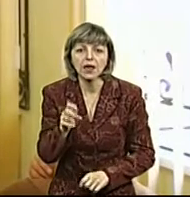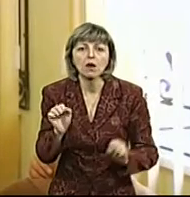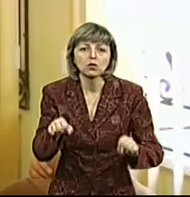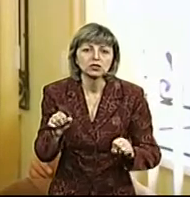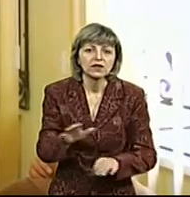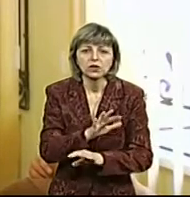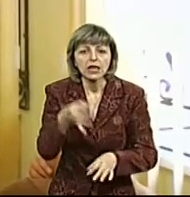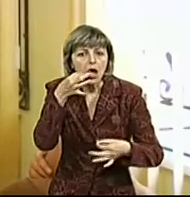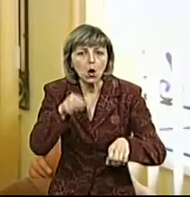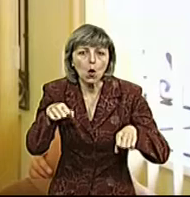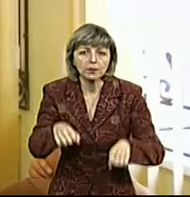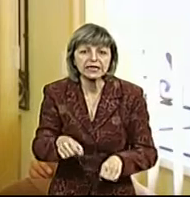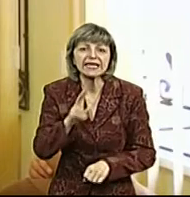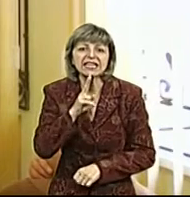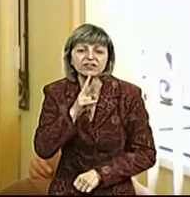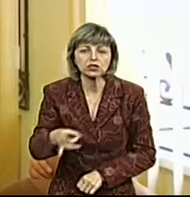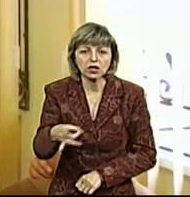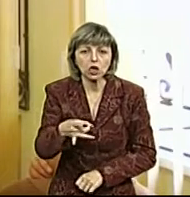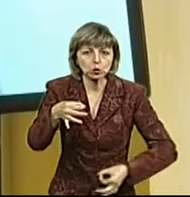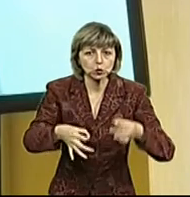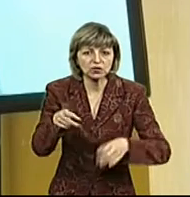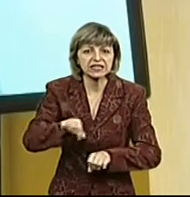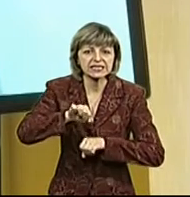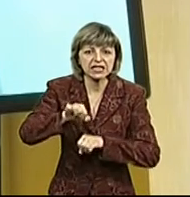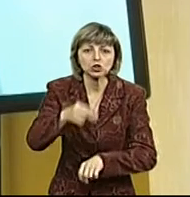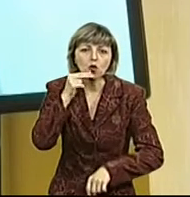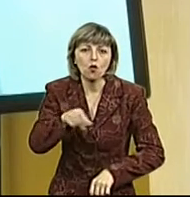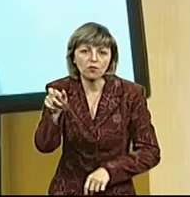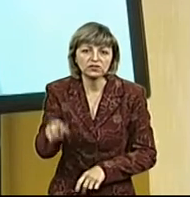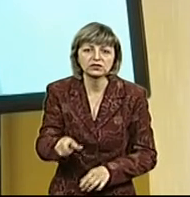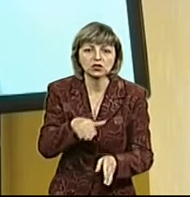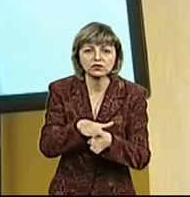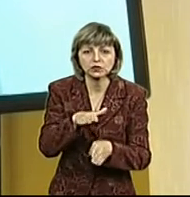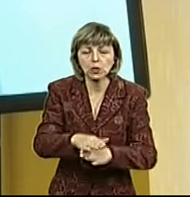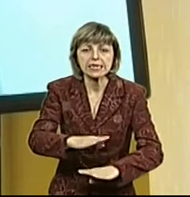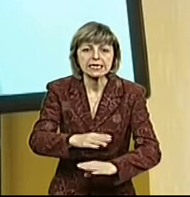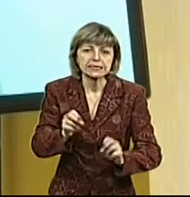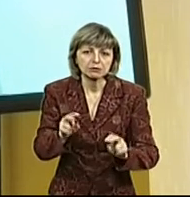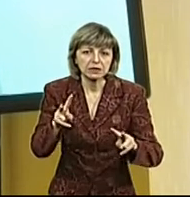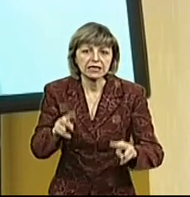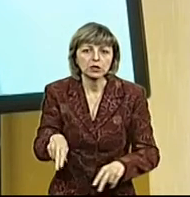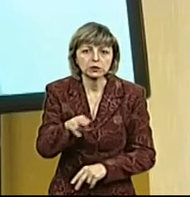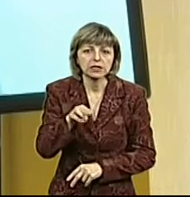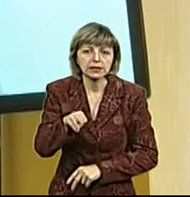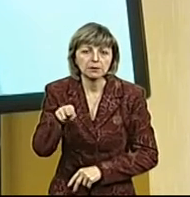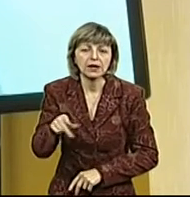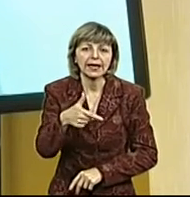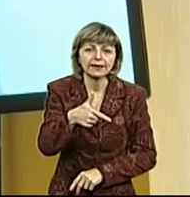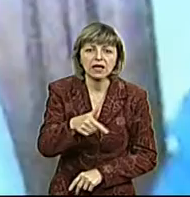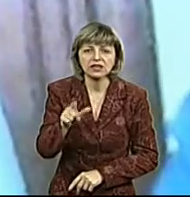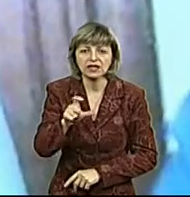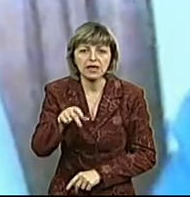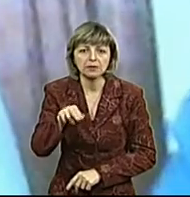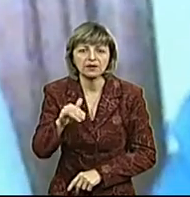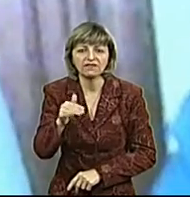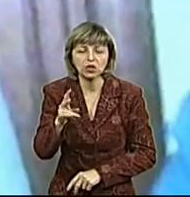можливу некомпетентність Ківерцівського районного суду. Він захищає обвинуваченого у скоєнні смертельної ДТП Геннадія Єпіфановича. Той справа.